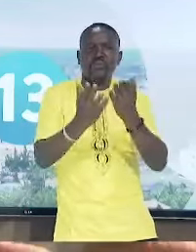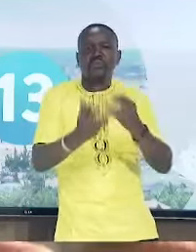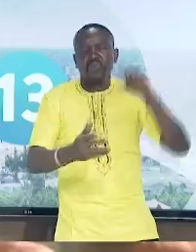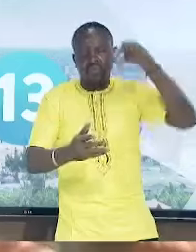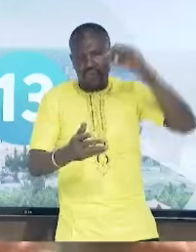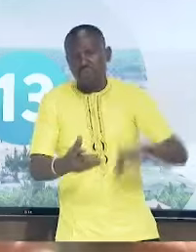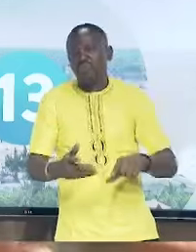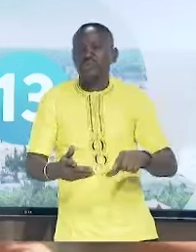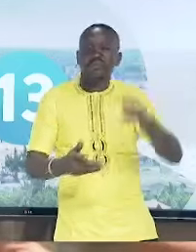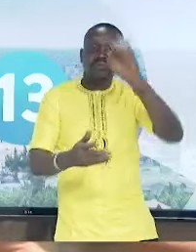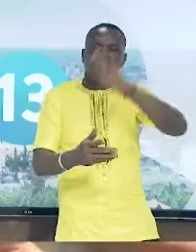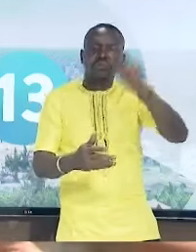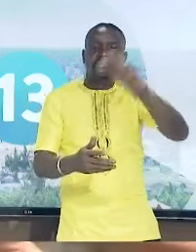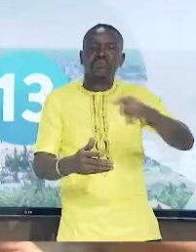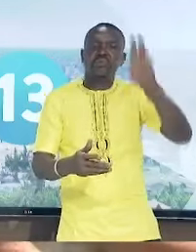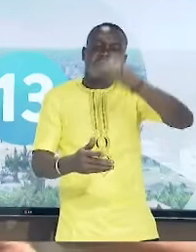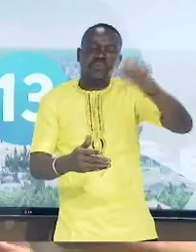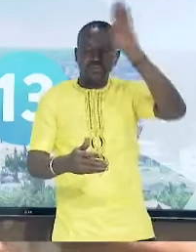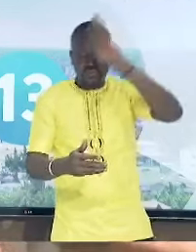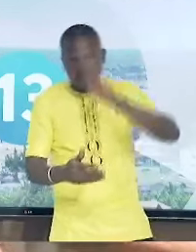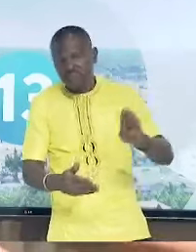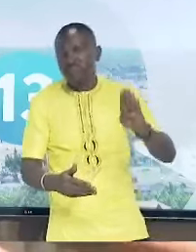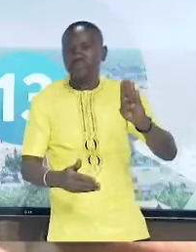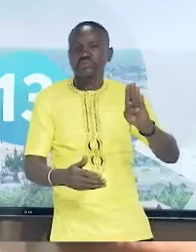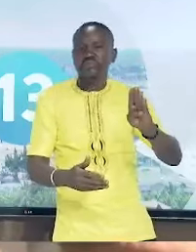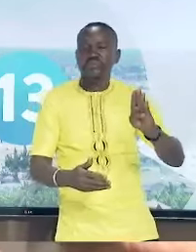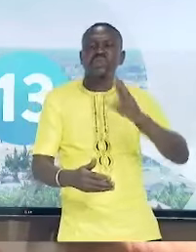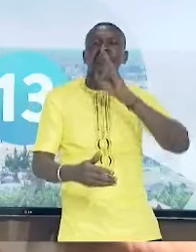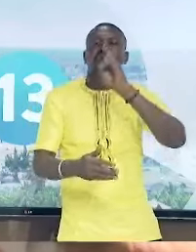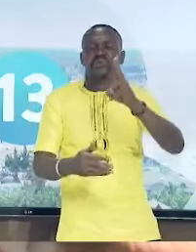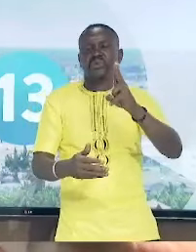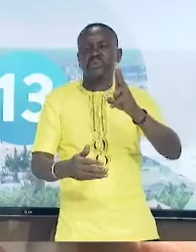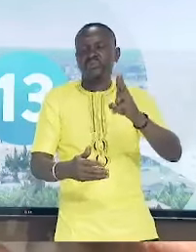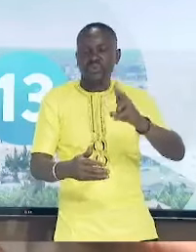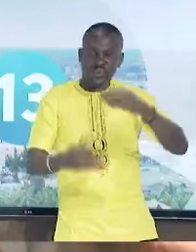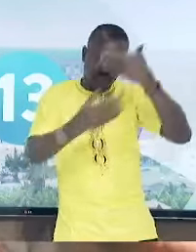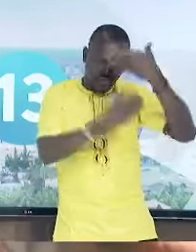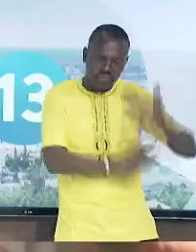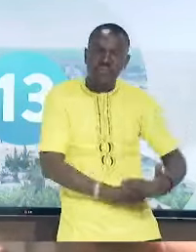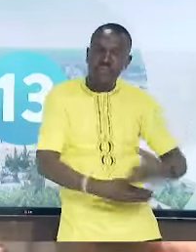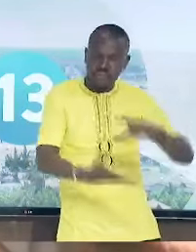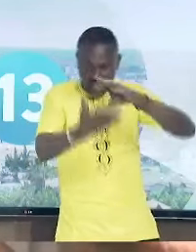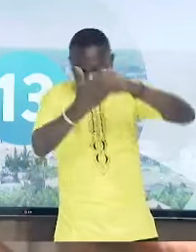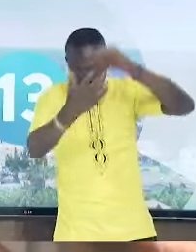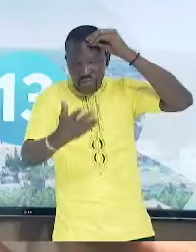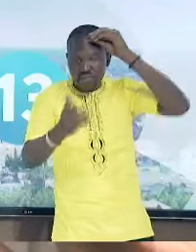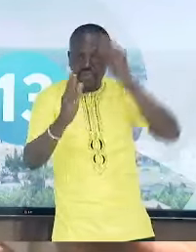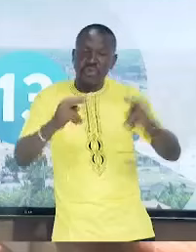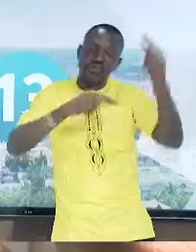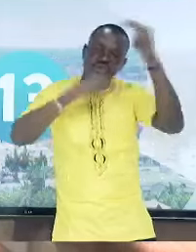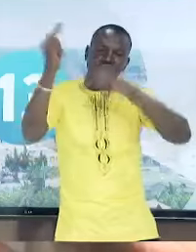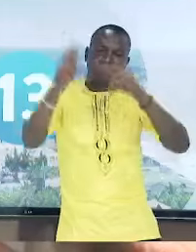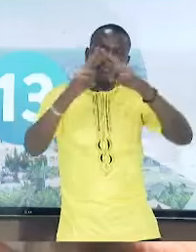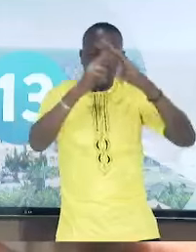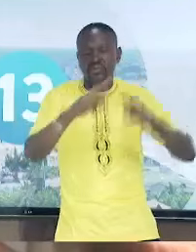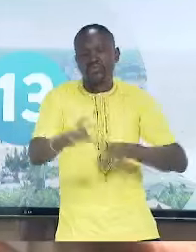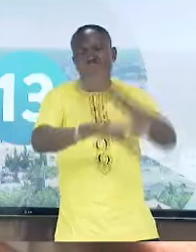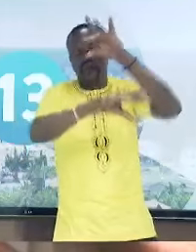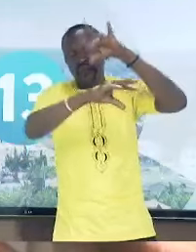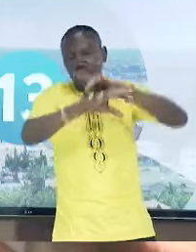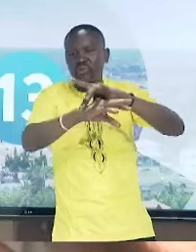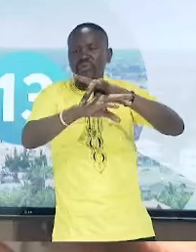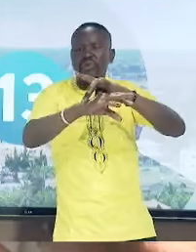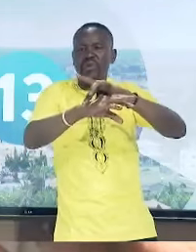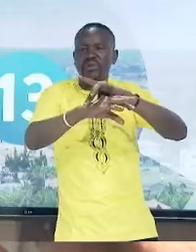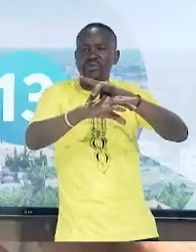l'ENAM pourra en fait véhiculer auprès des apprenants au niveau des collectivités territoriales. Et